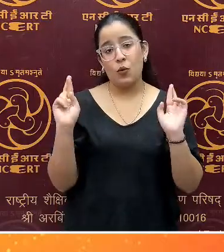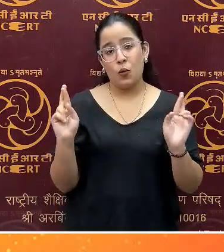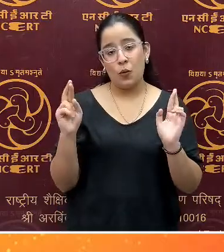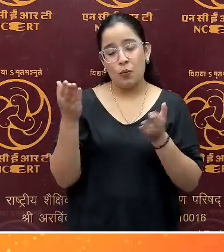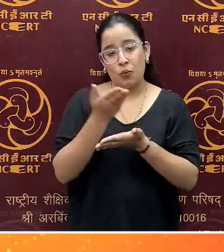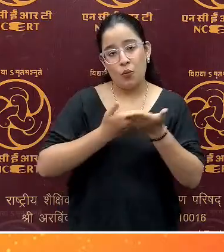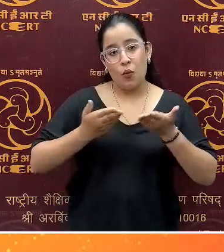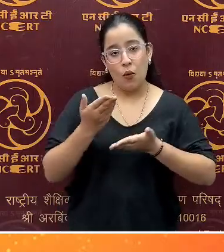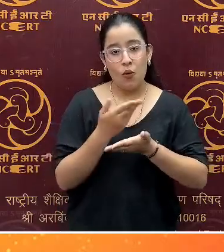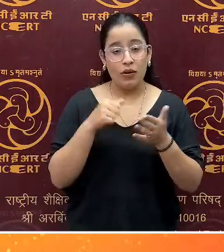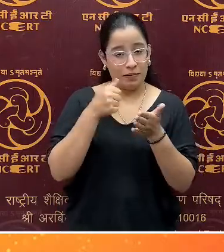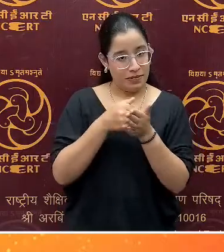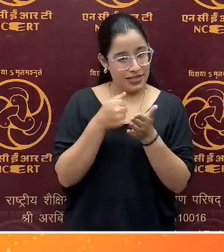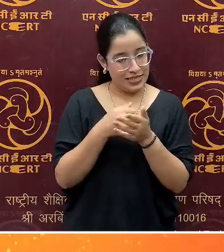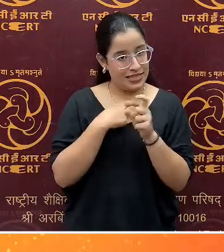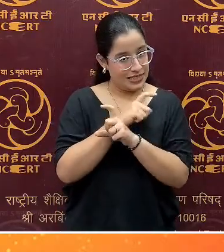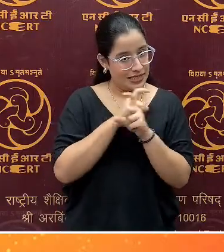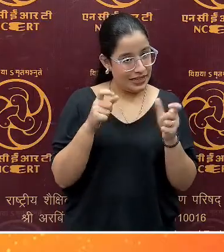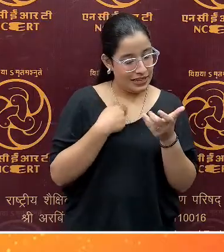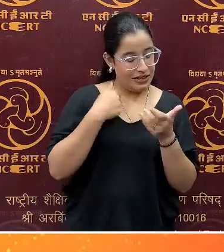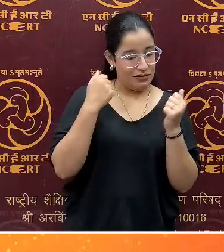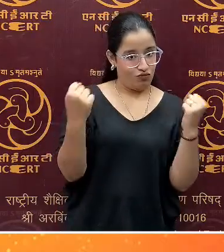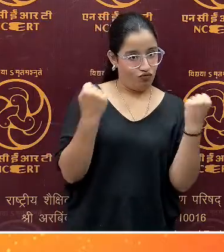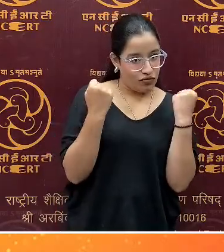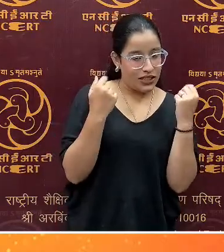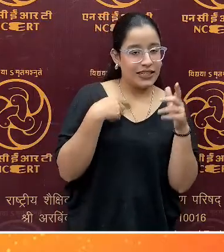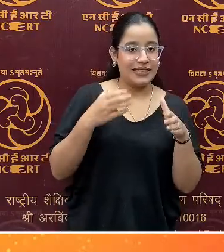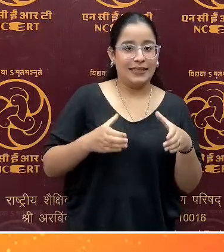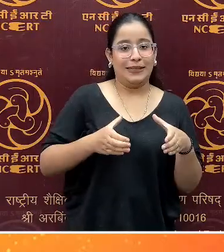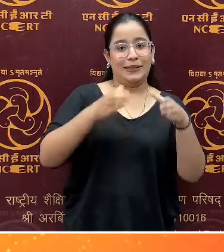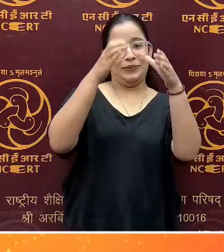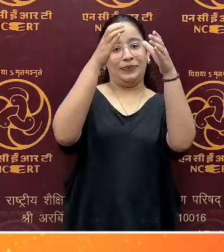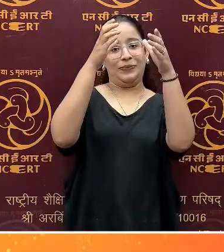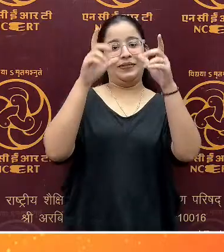यू स्ट्रेंथन द नींव ऑफ योर मल्टी स्टोरी बिल्डिंग